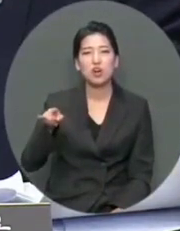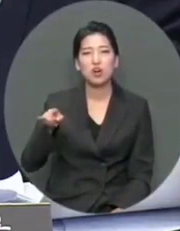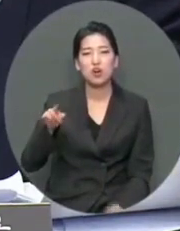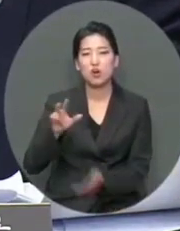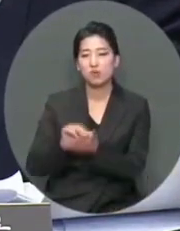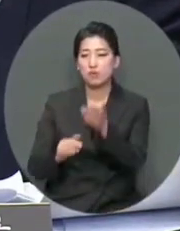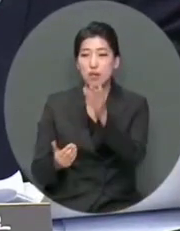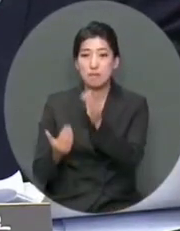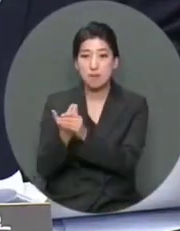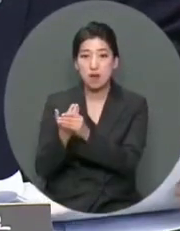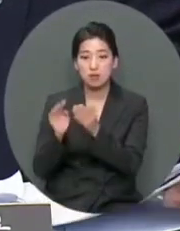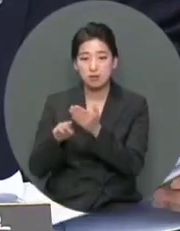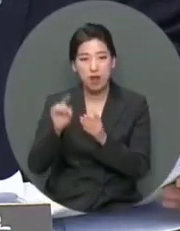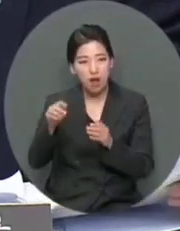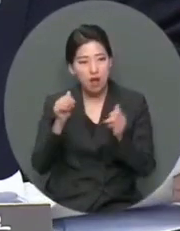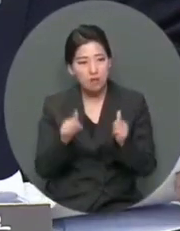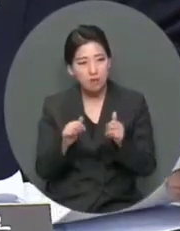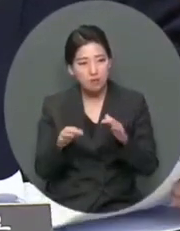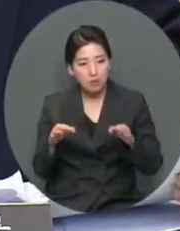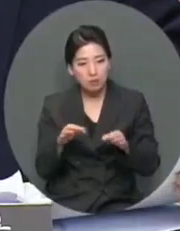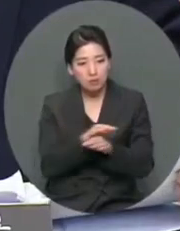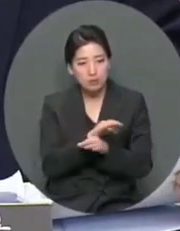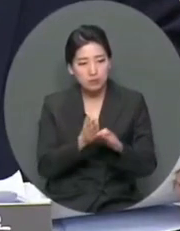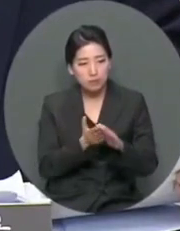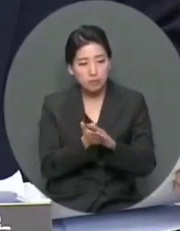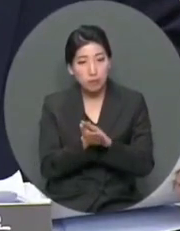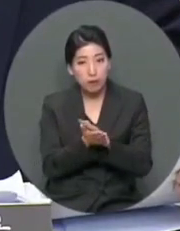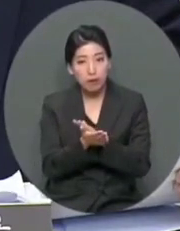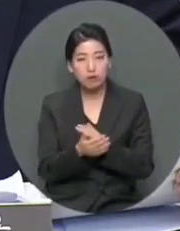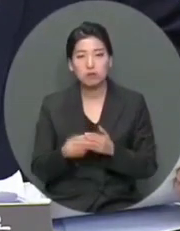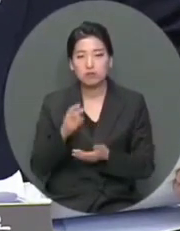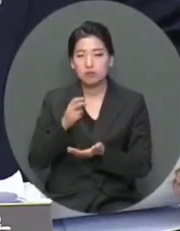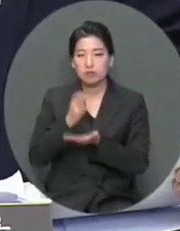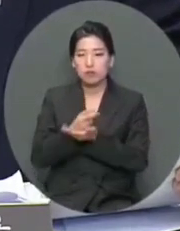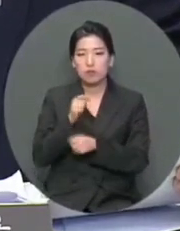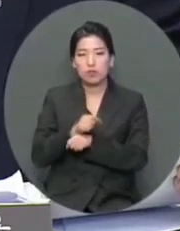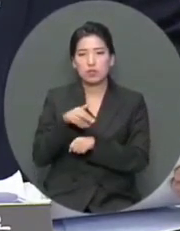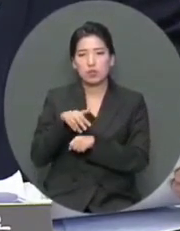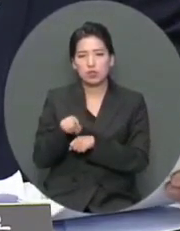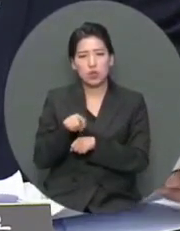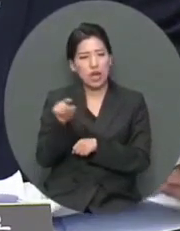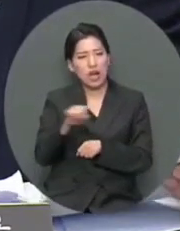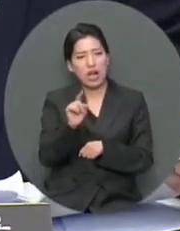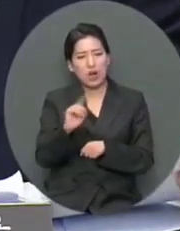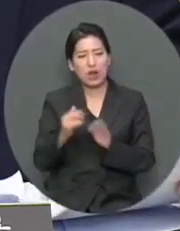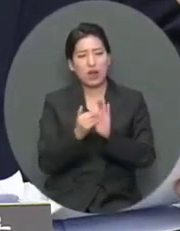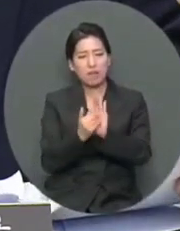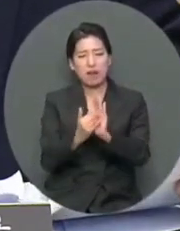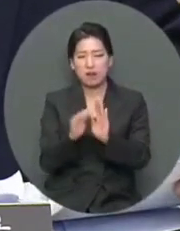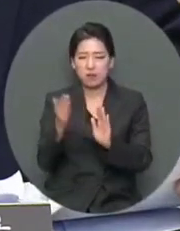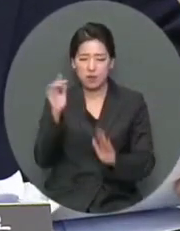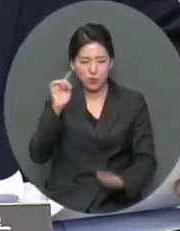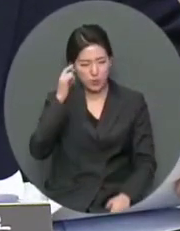이게 법조 비리로 퍼지니까 법원행정처에서 이걸 어쨌든 좀 막아보겠다는 생각에